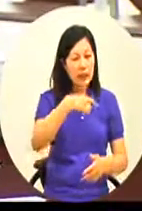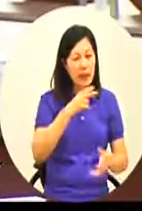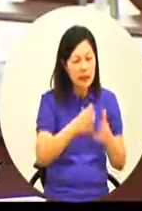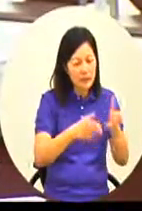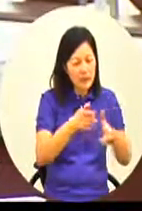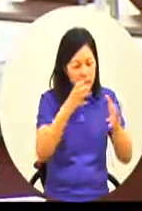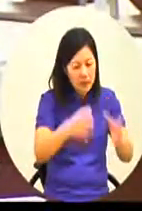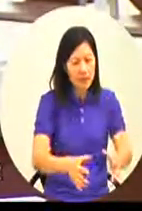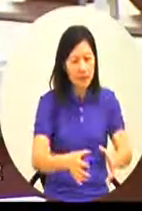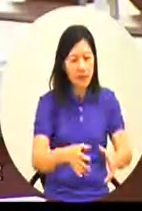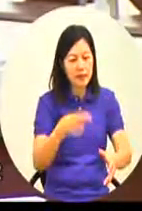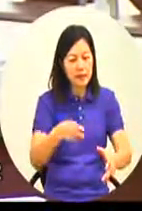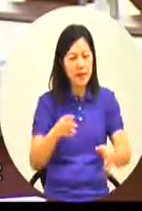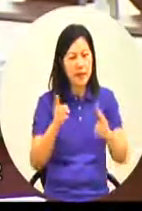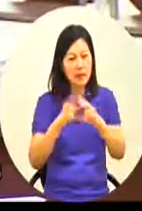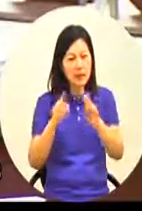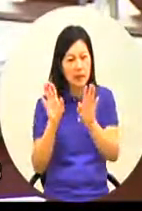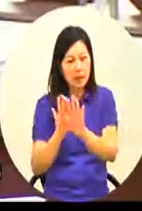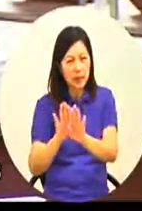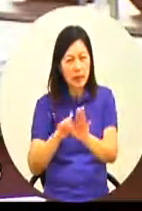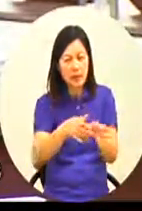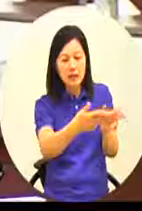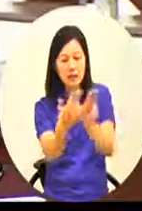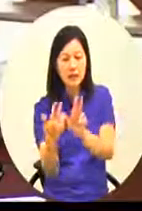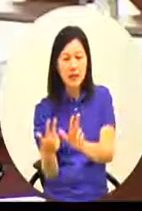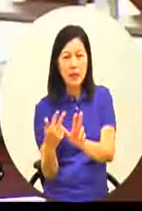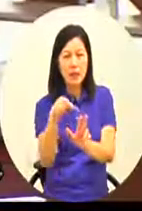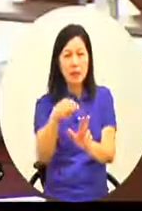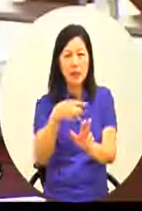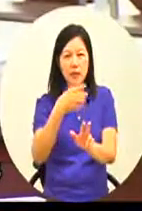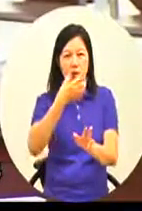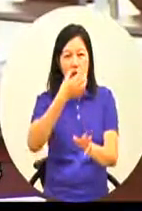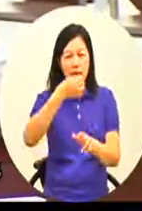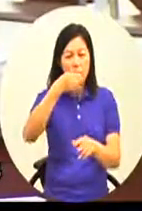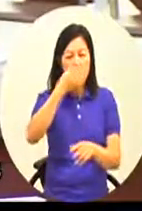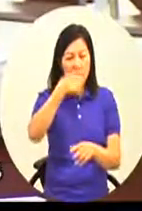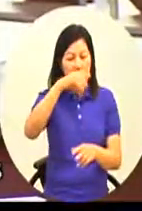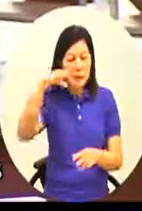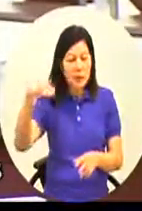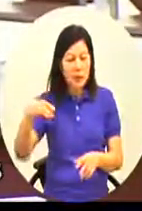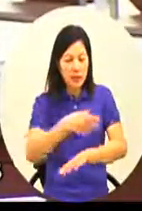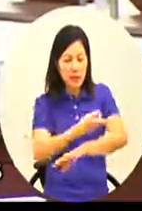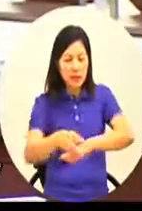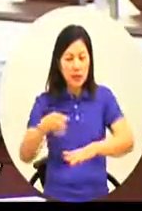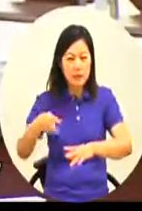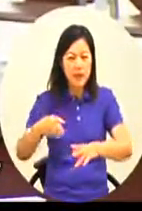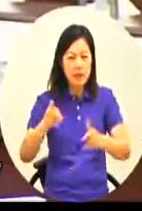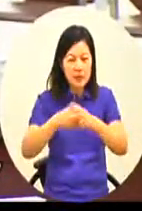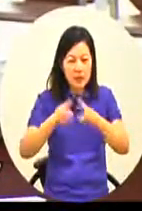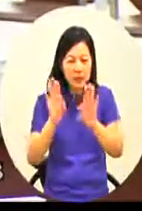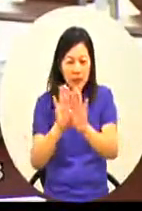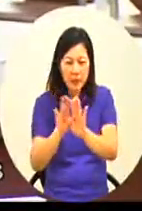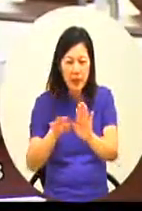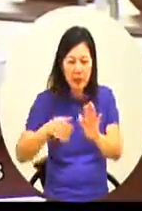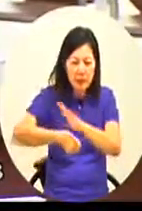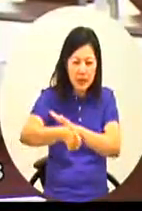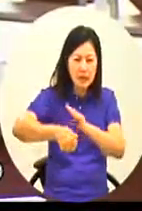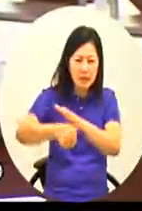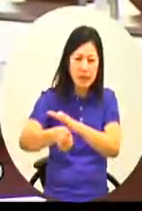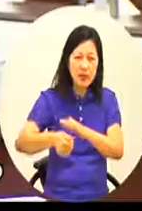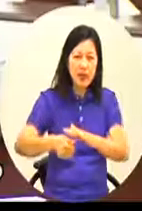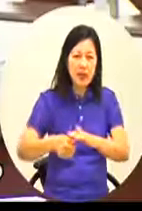一个射门吼，伊、哦、过桥过，佮 过一个红山溪，佮过桥啊，你也佮过一个射门啊，射门呢，佮去啊，